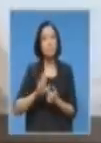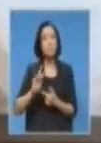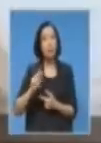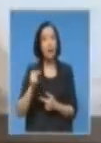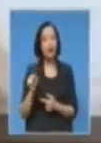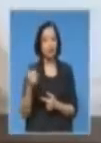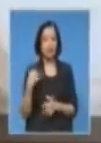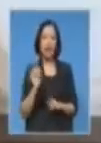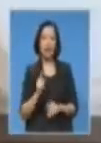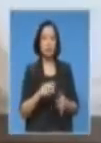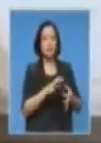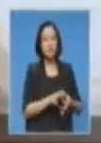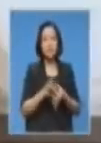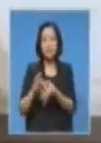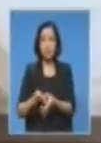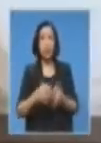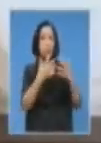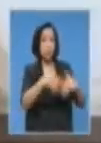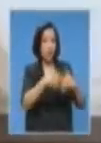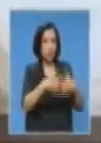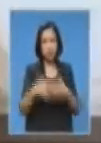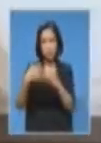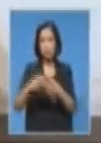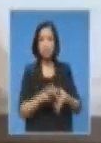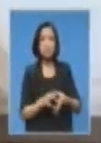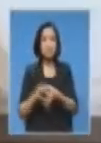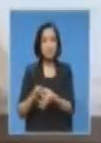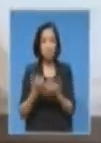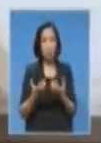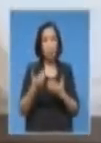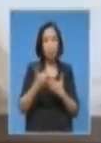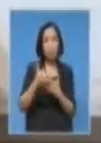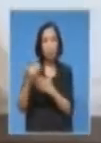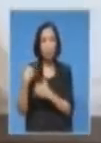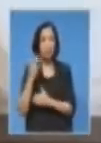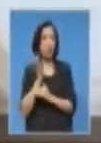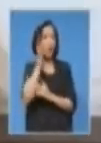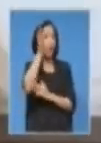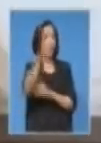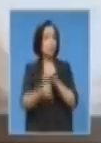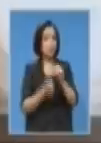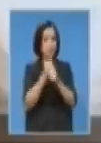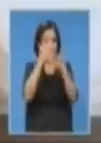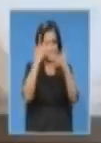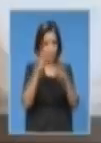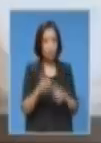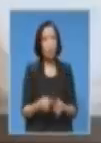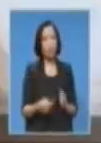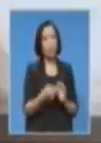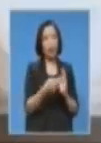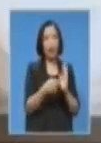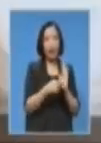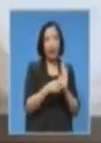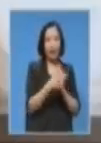ากจะเป็นการเชื่อมพื้นที่อุตสาหกรรมเชื่อมการขนส่งสินค้าและอนาคตเมื่อสร้างเสร็จจะเชื่อมระหว่างแหลมฉบังกับท่